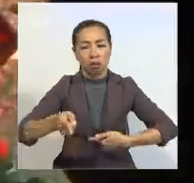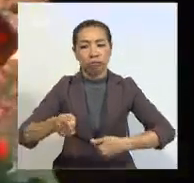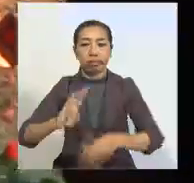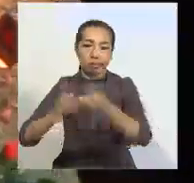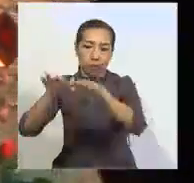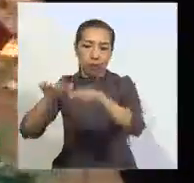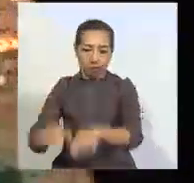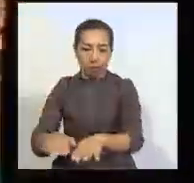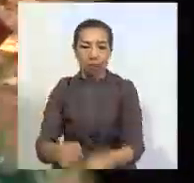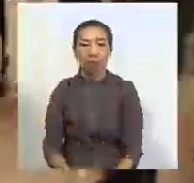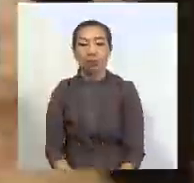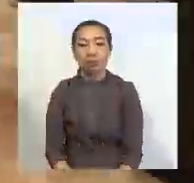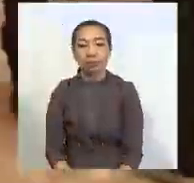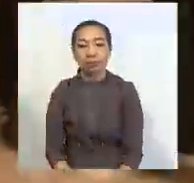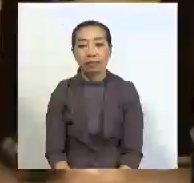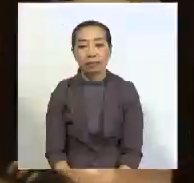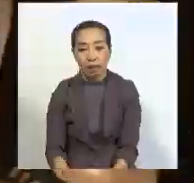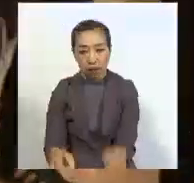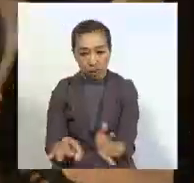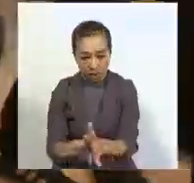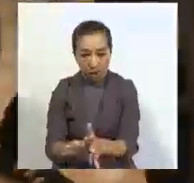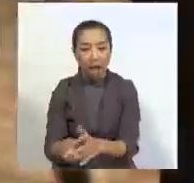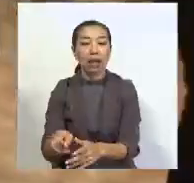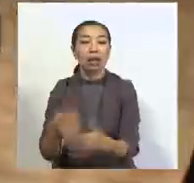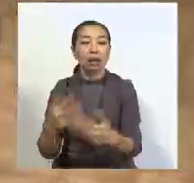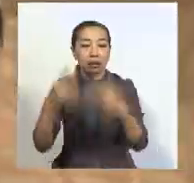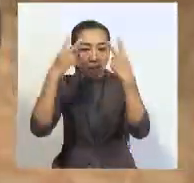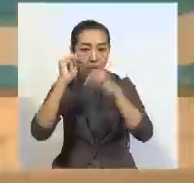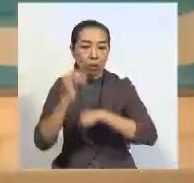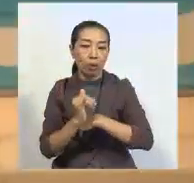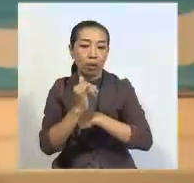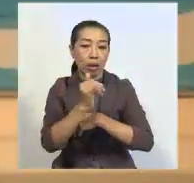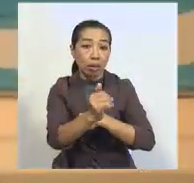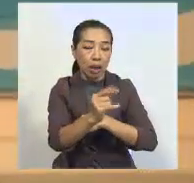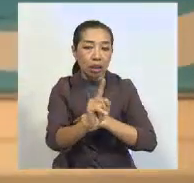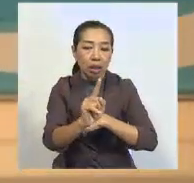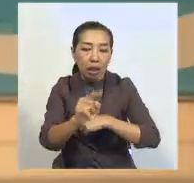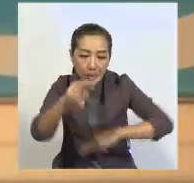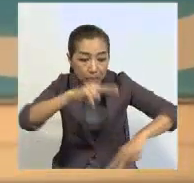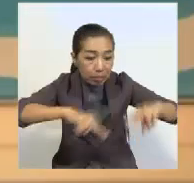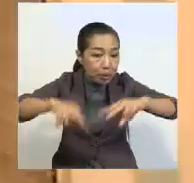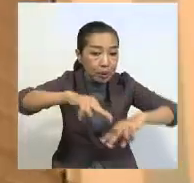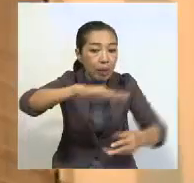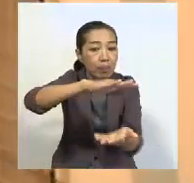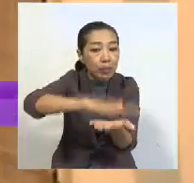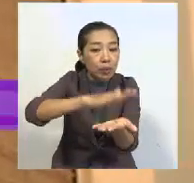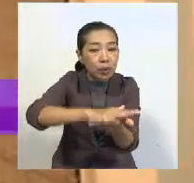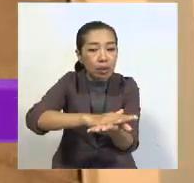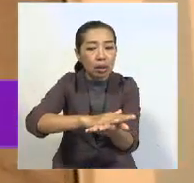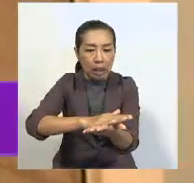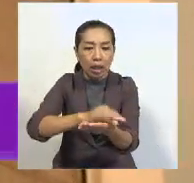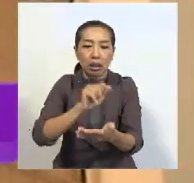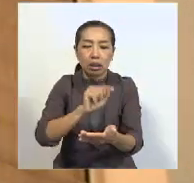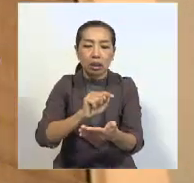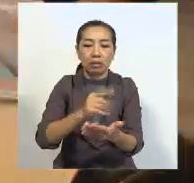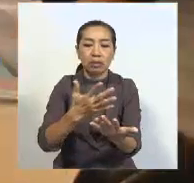์ส่วนภารกิจสุดท้ายก่อนที่จะเดินทางกลับมายังกรุงเทพมหานครค่ะนายกรัฐมนตรีได้ไปตรวจเยี่ยมโรงเรียนบ้านภูดิน